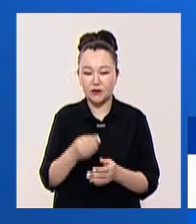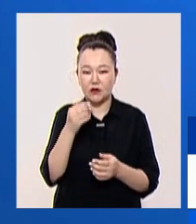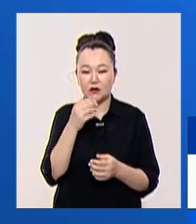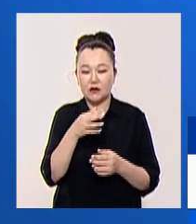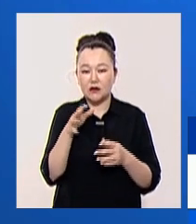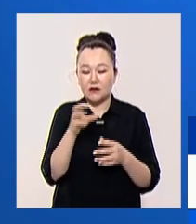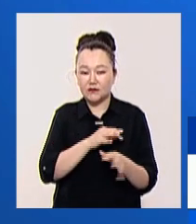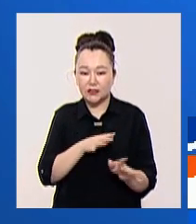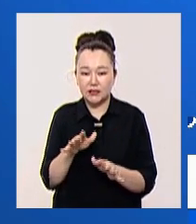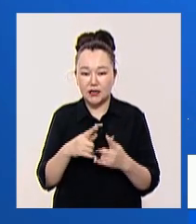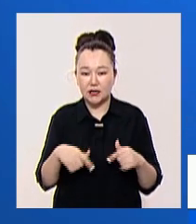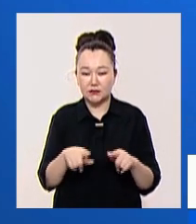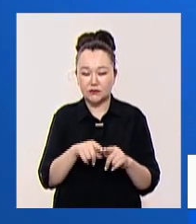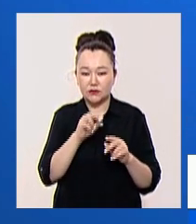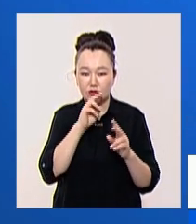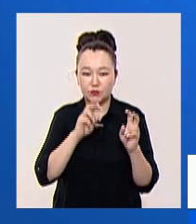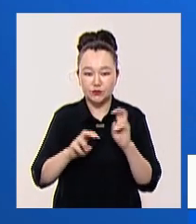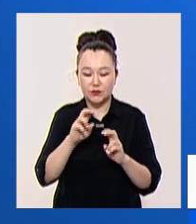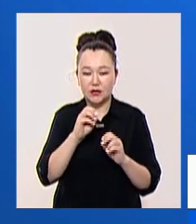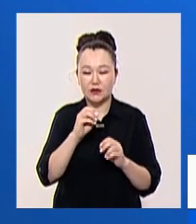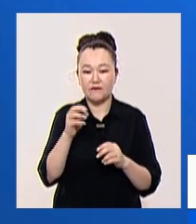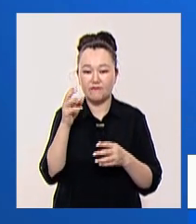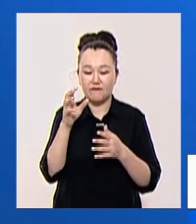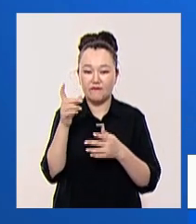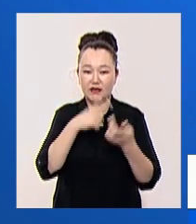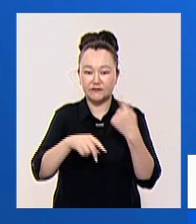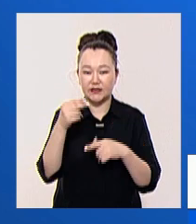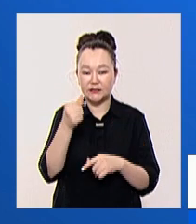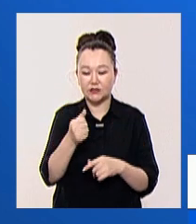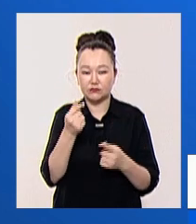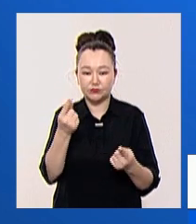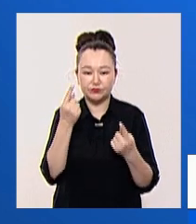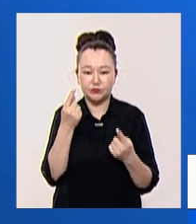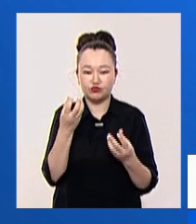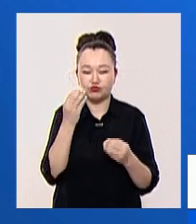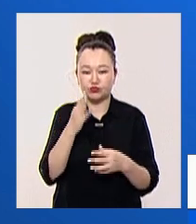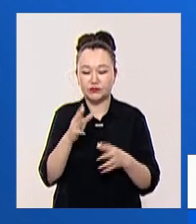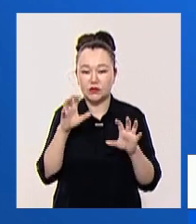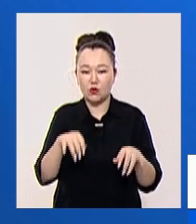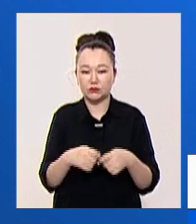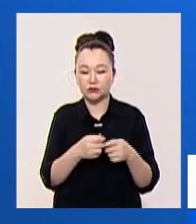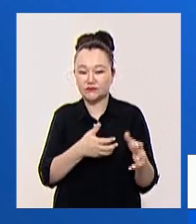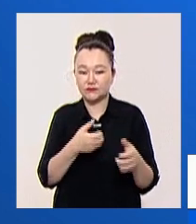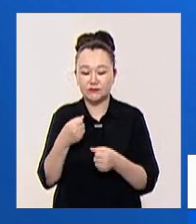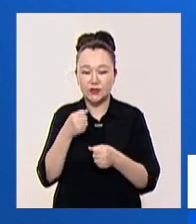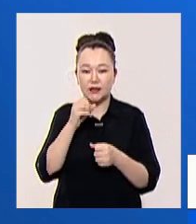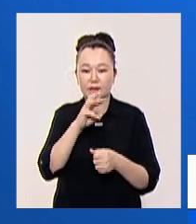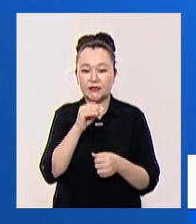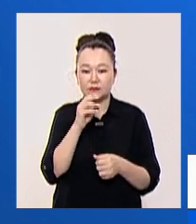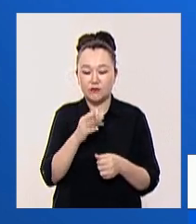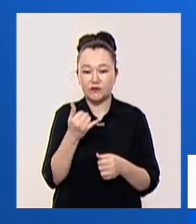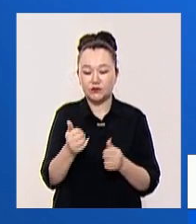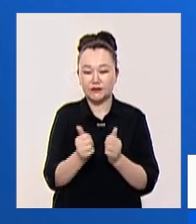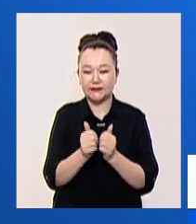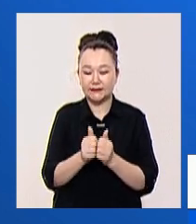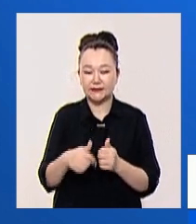Одновременно организована работа по розыску, аресту и возврату в Казахстан еще более крупных денежных средств, незаконно выведенных Масимовым и его окружением